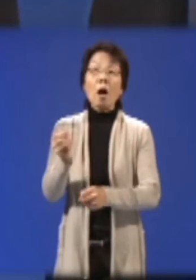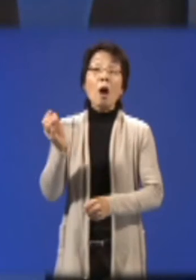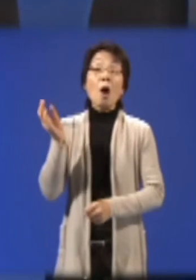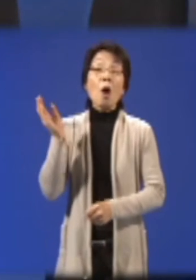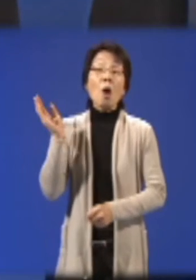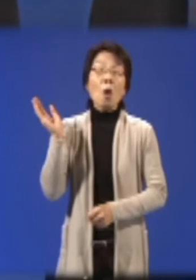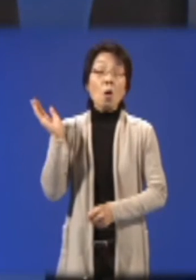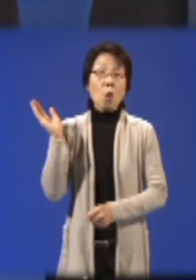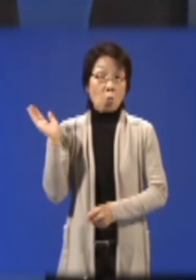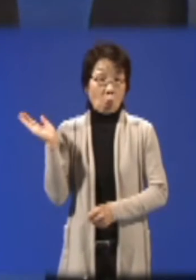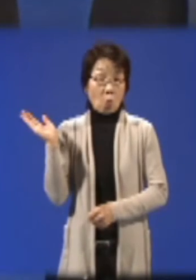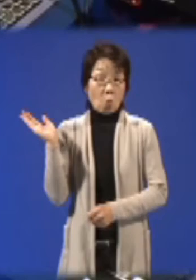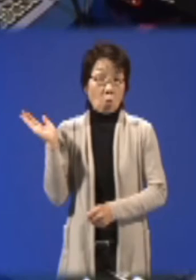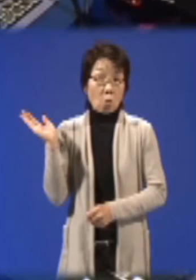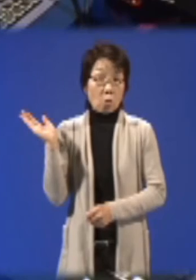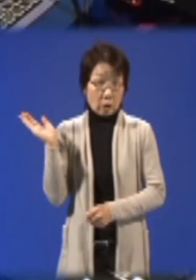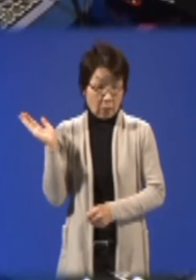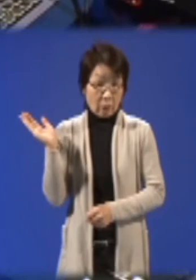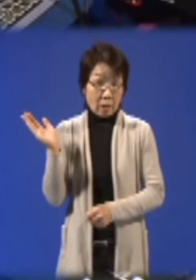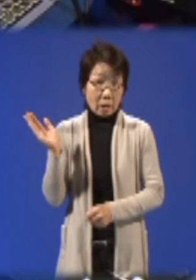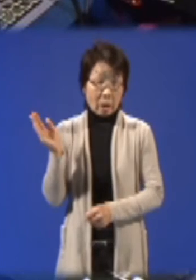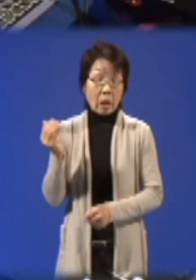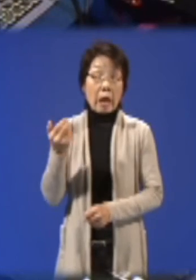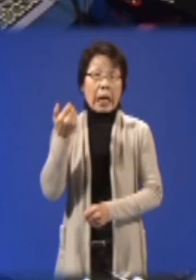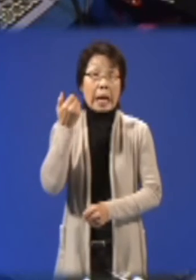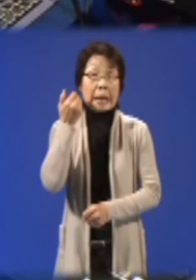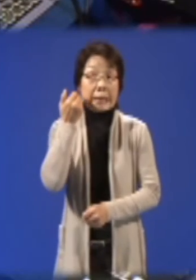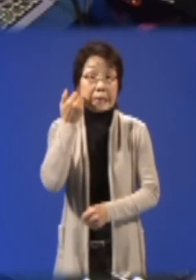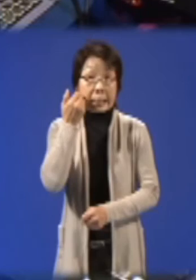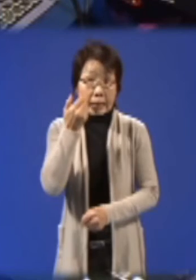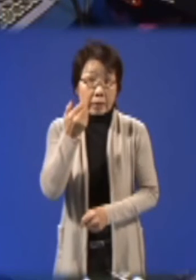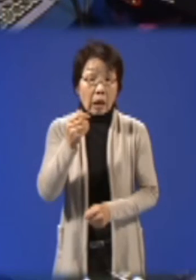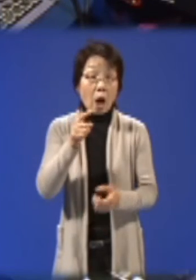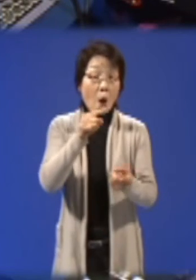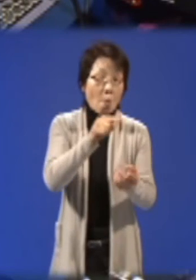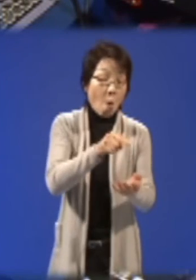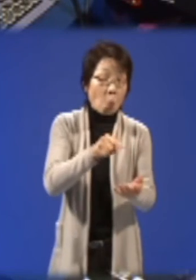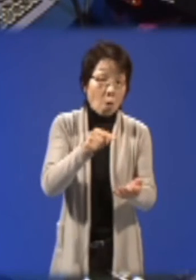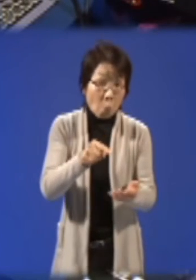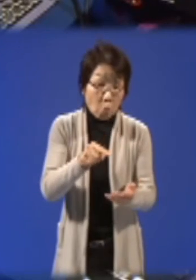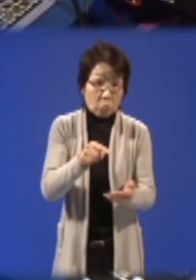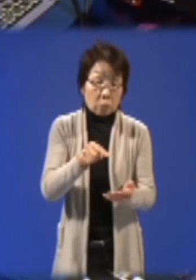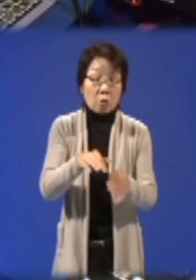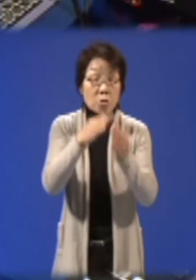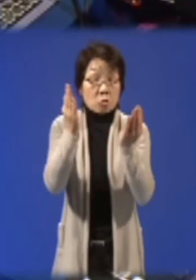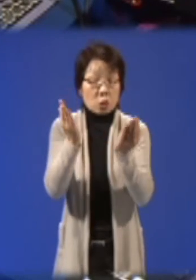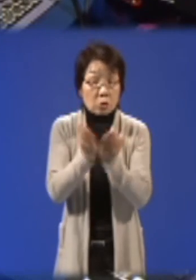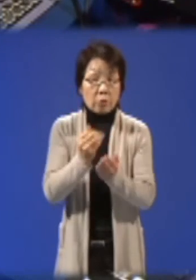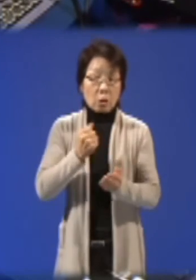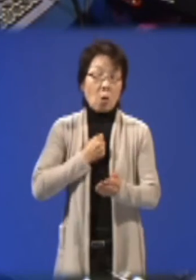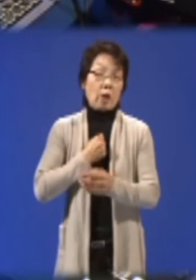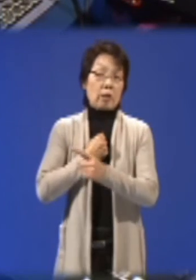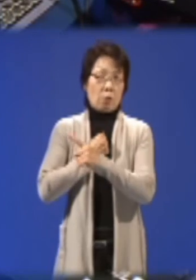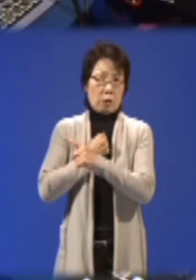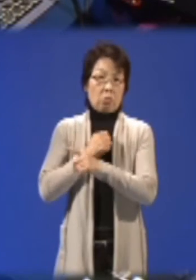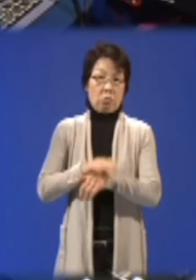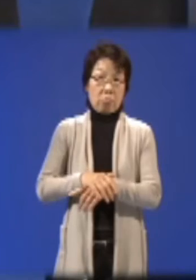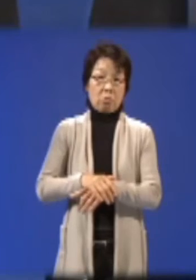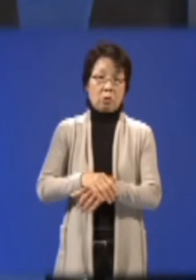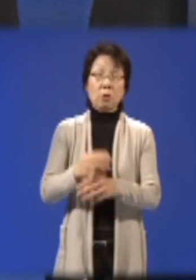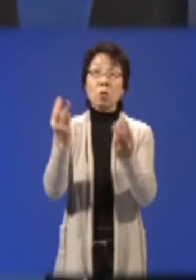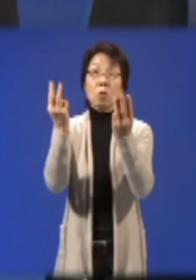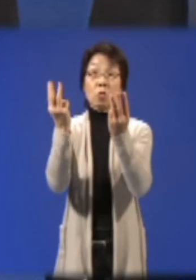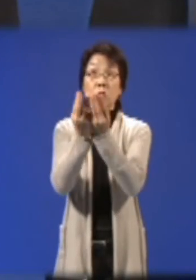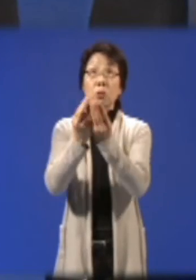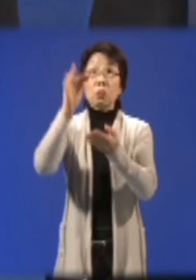、私たちがいるコンソールというところで誰がどのボタンを押したかが全部わかるようになっています。 へ、 またその統